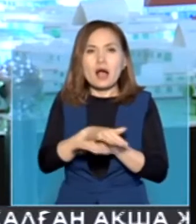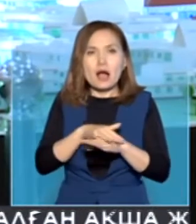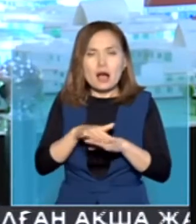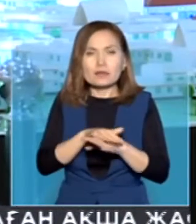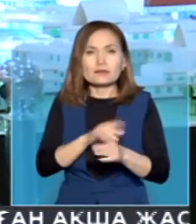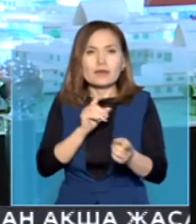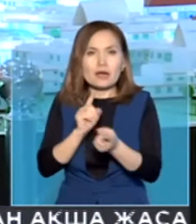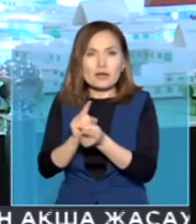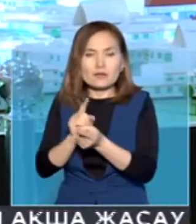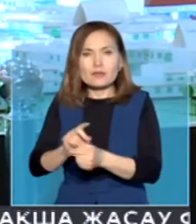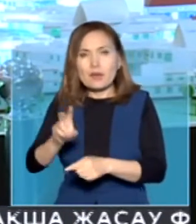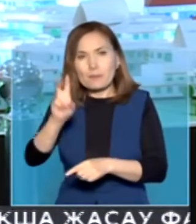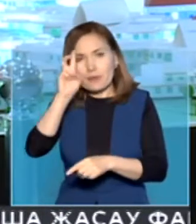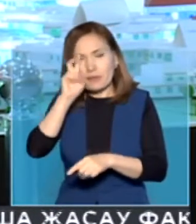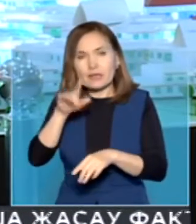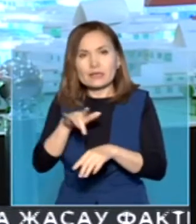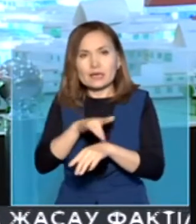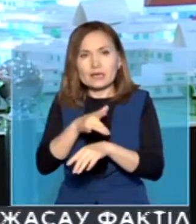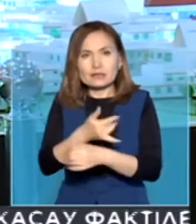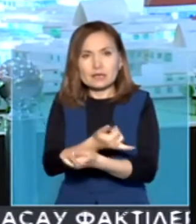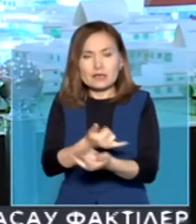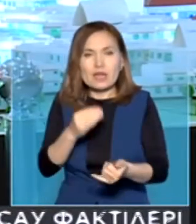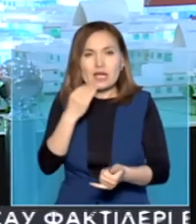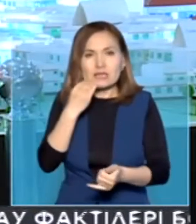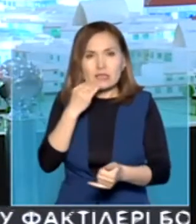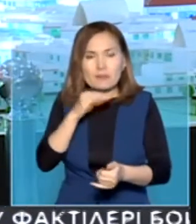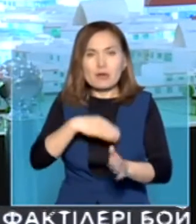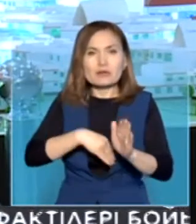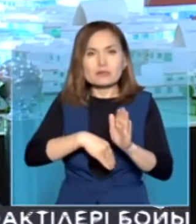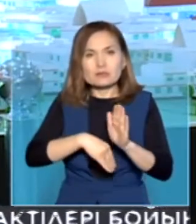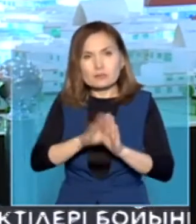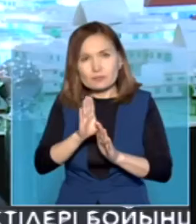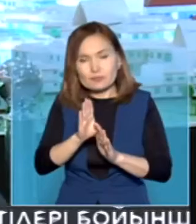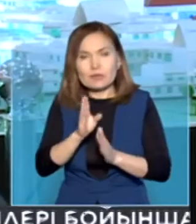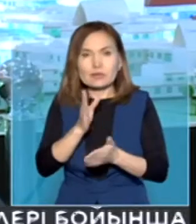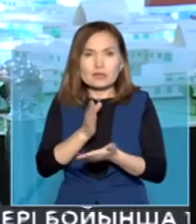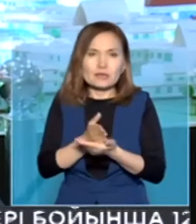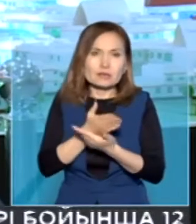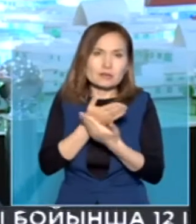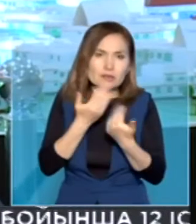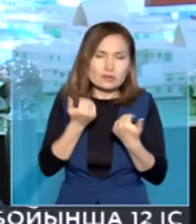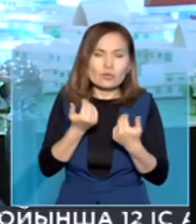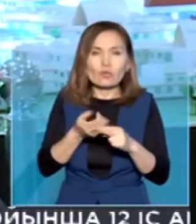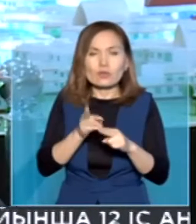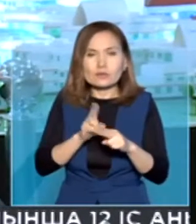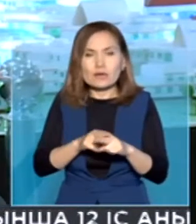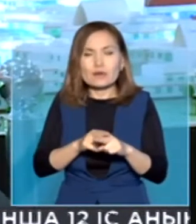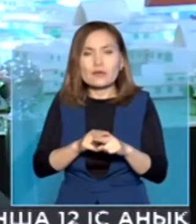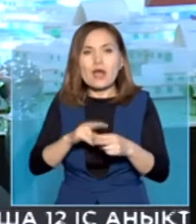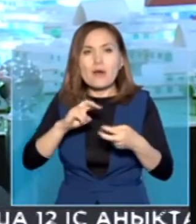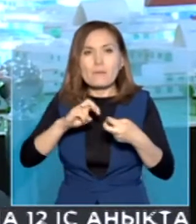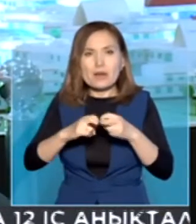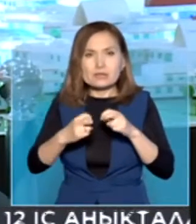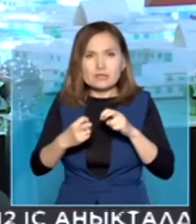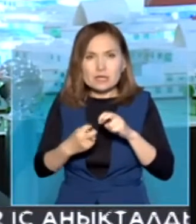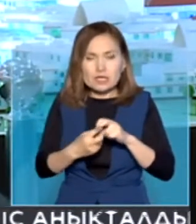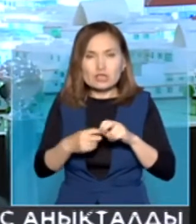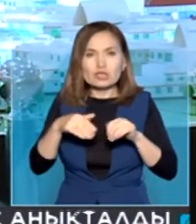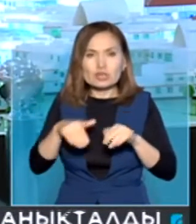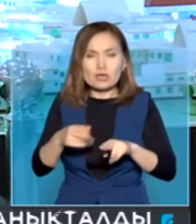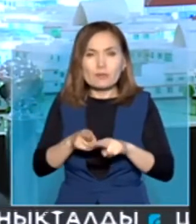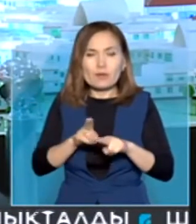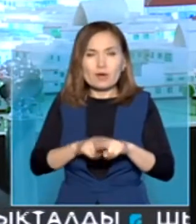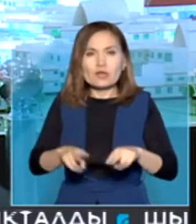осы мемлекеттік қызмет көрсету сапасына көңілдері тола ма, толмай ма, осы мәселелерді бір жақты ыңғайлап